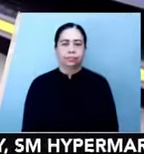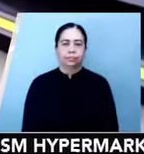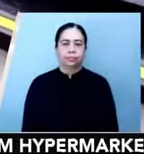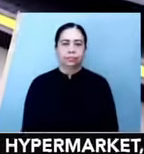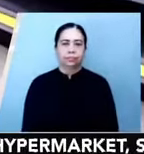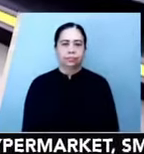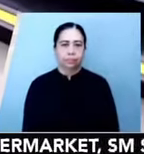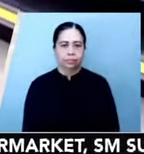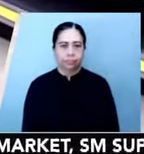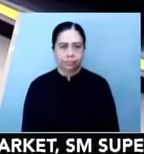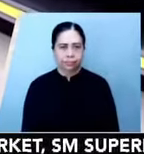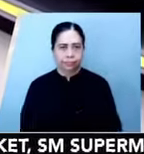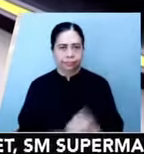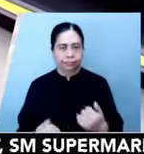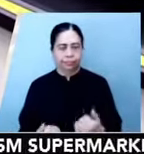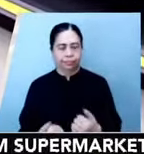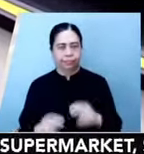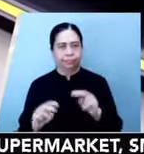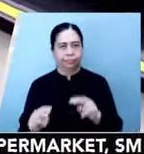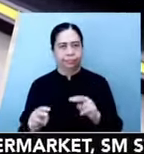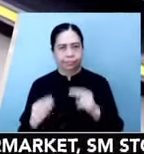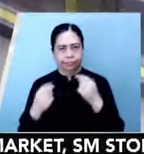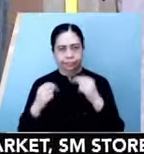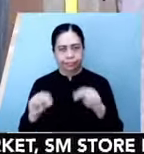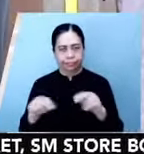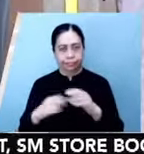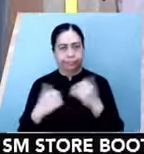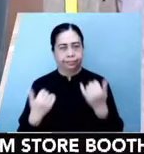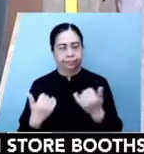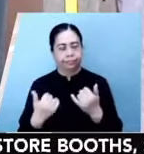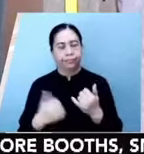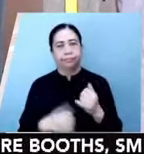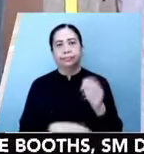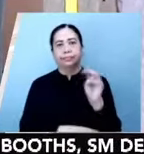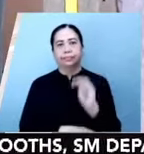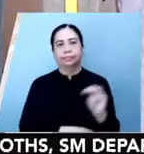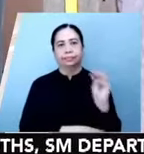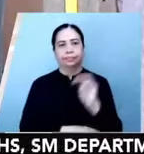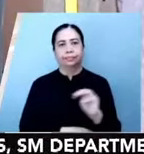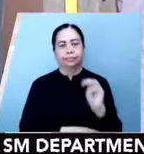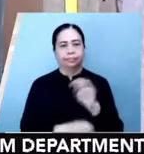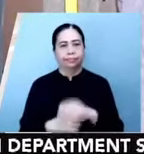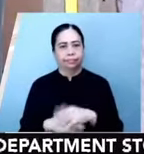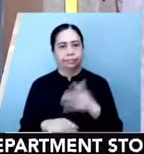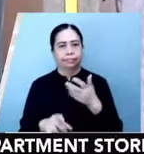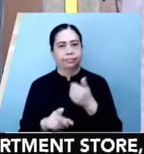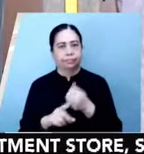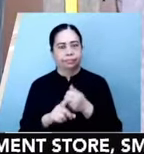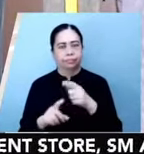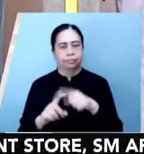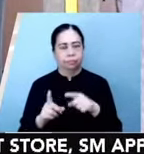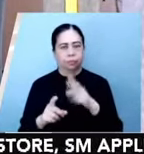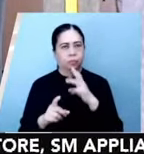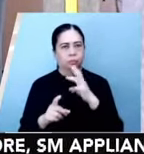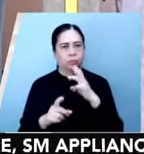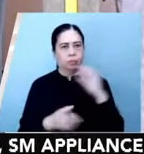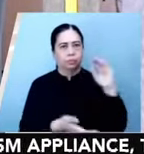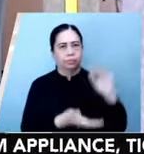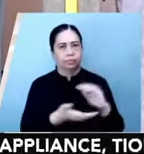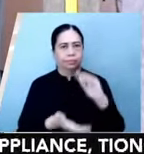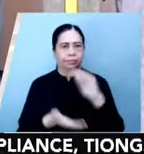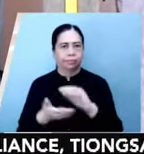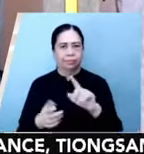Narito na mga binabantayan nating balita ngayong araw ng Lunes. Epekto ng pagbabawas ng water pressure sa ilang negosyo at